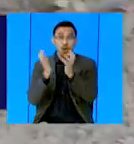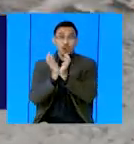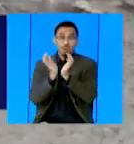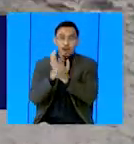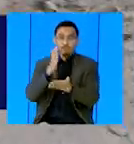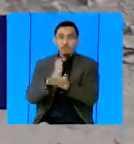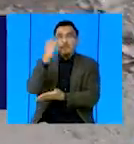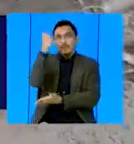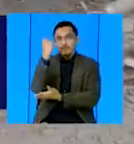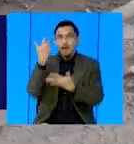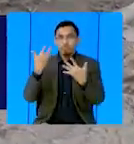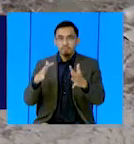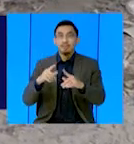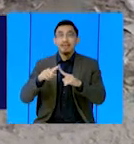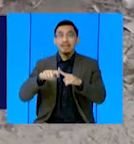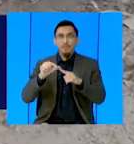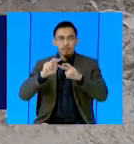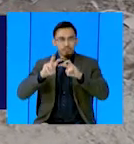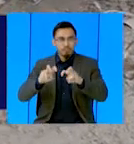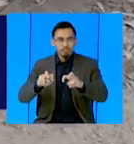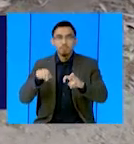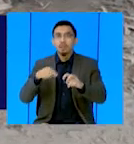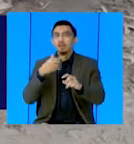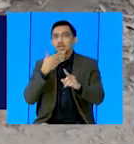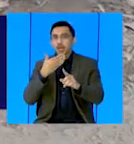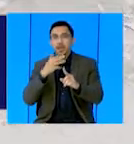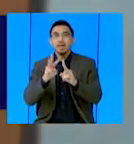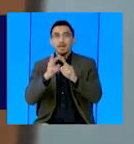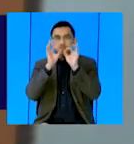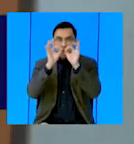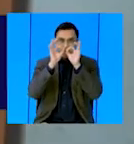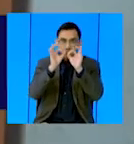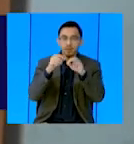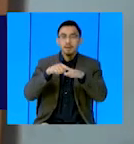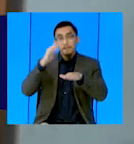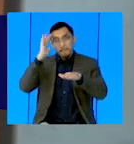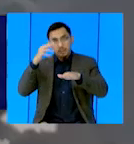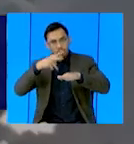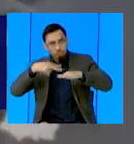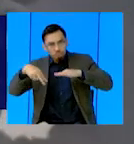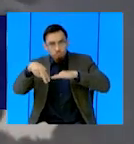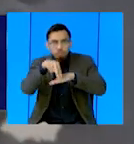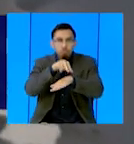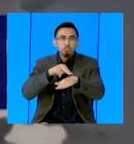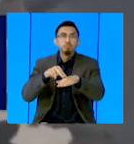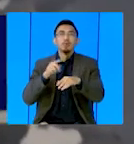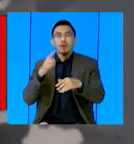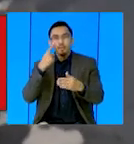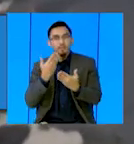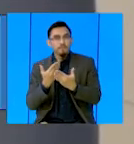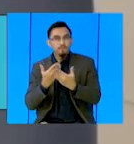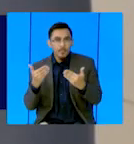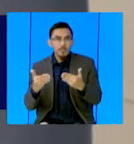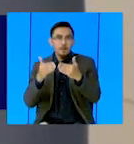tersangka selain olah TKP polisi telah memeriksa 13 saksi dan fisik kendaraan bus di lokasi kejadian ditemukan fakta tidak